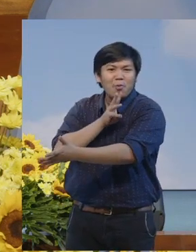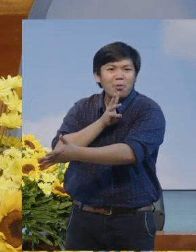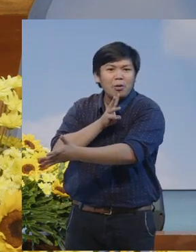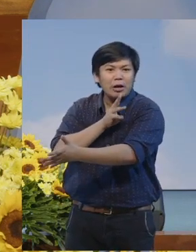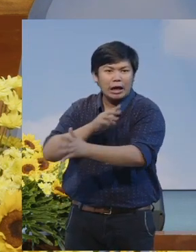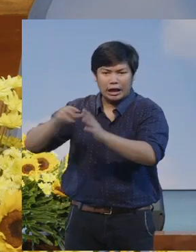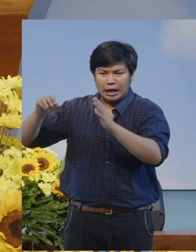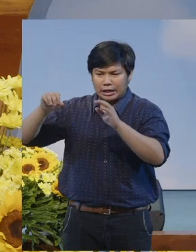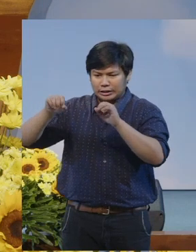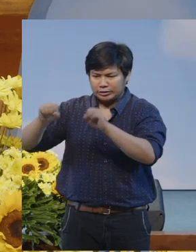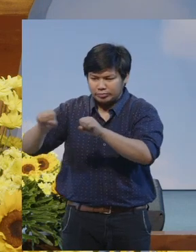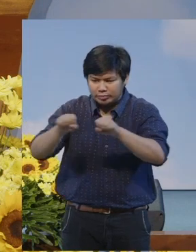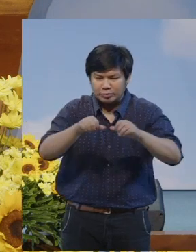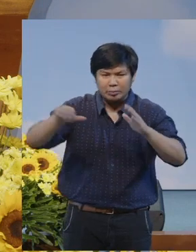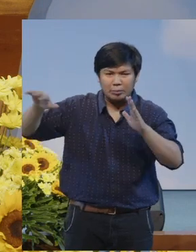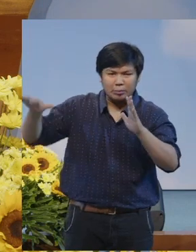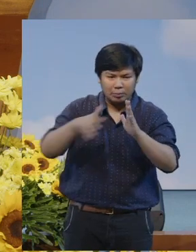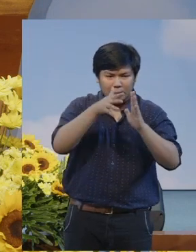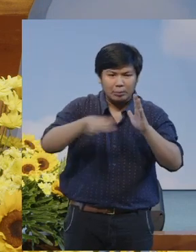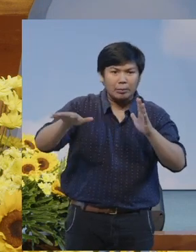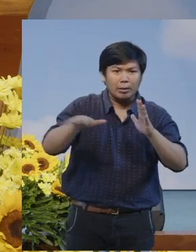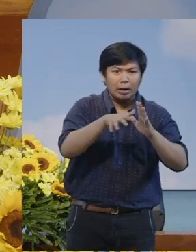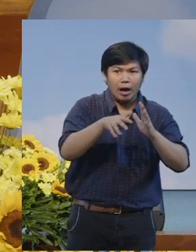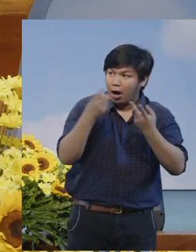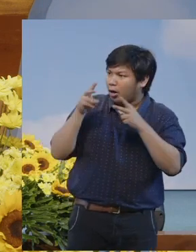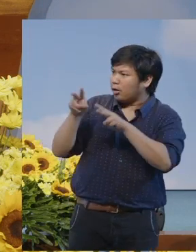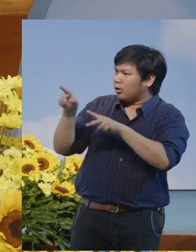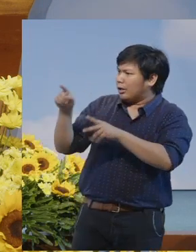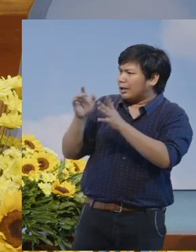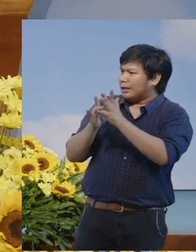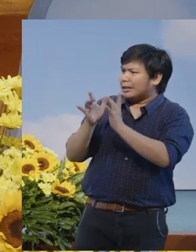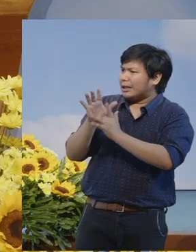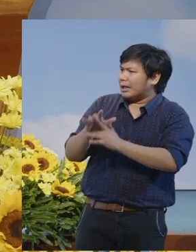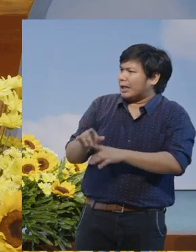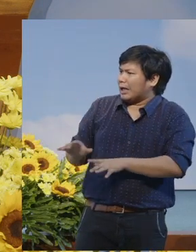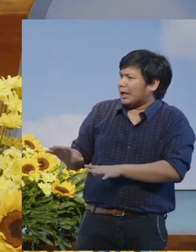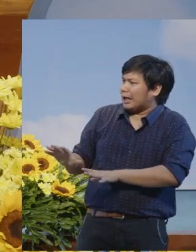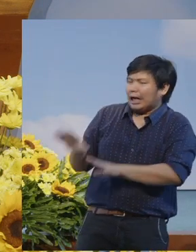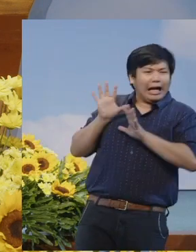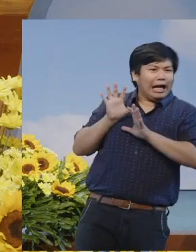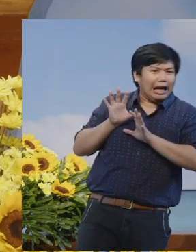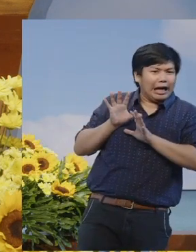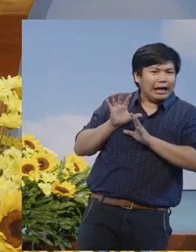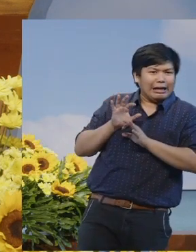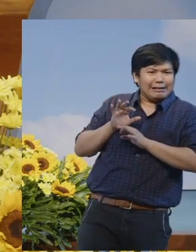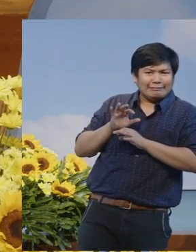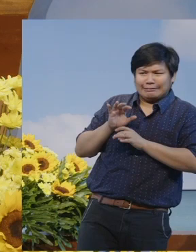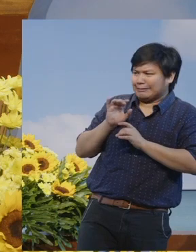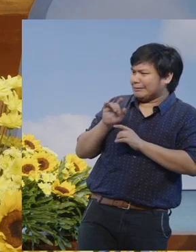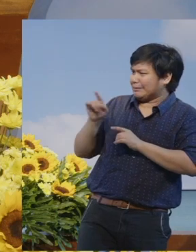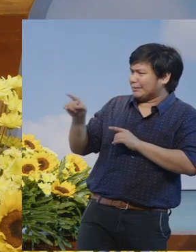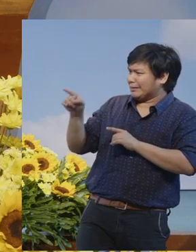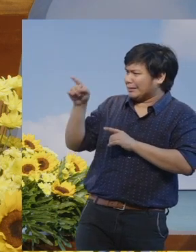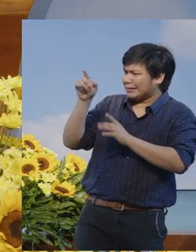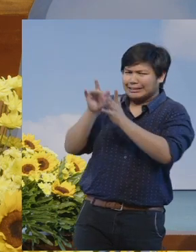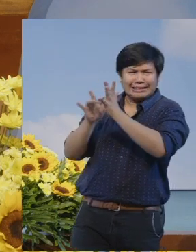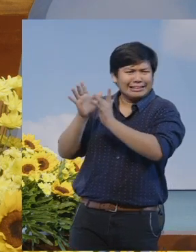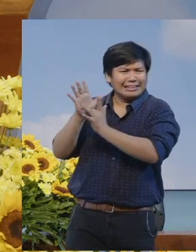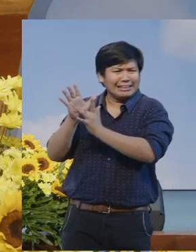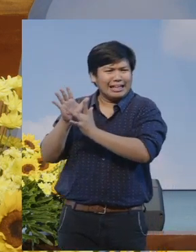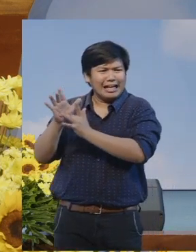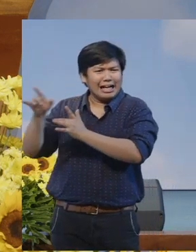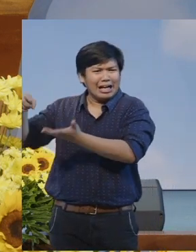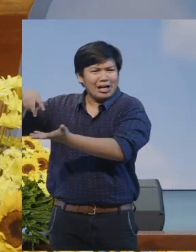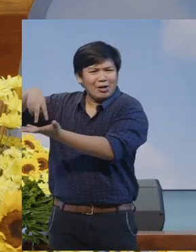sea, they thought it was a ghost and cried out, for they all saw him and were